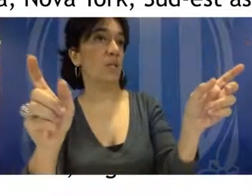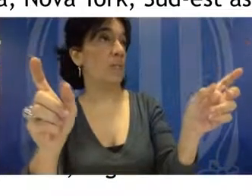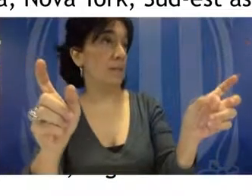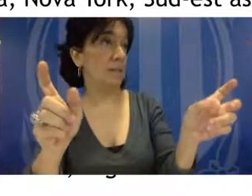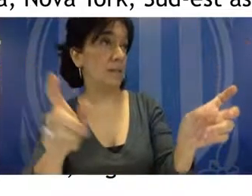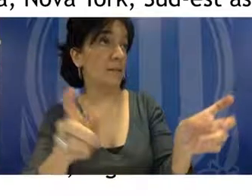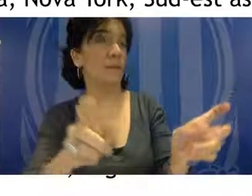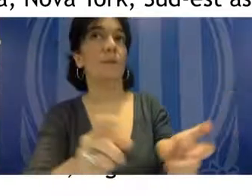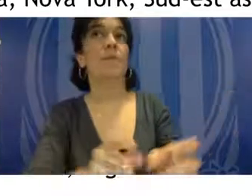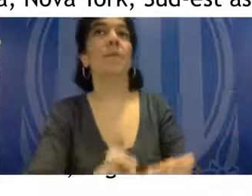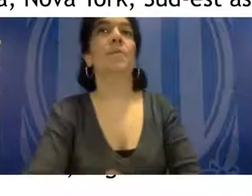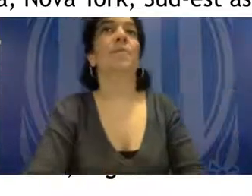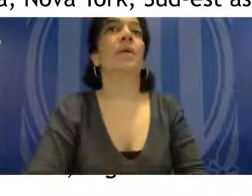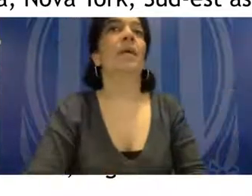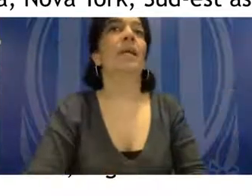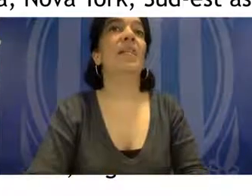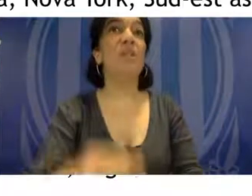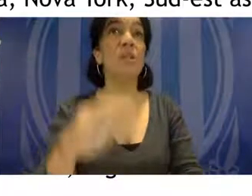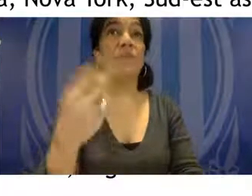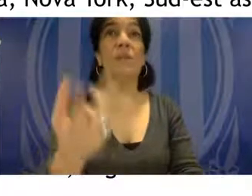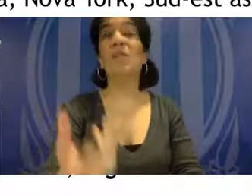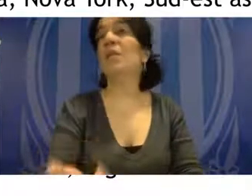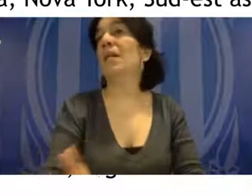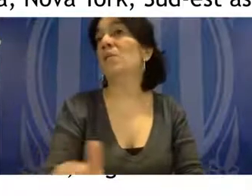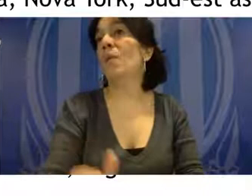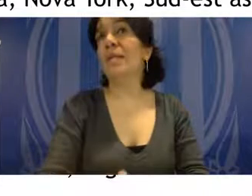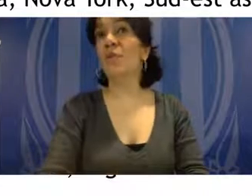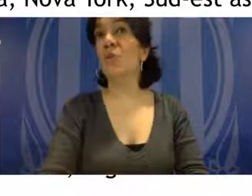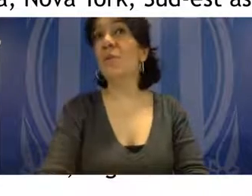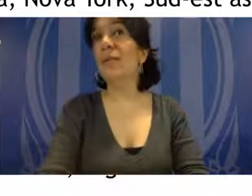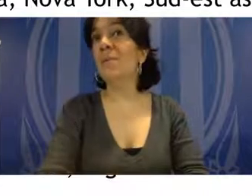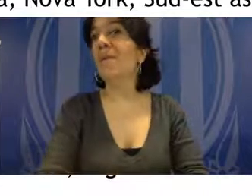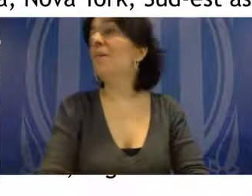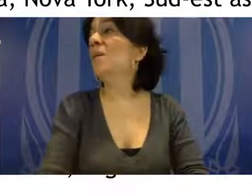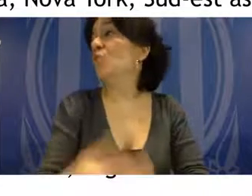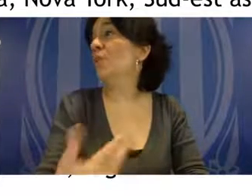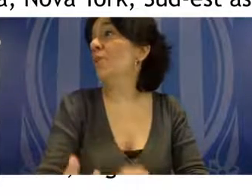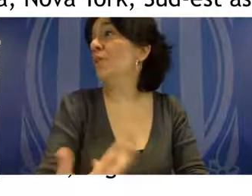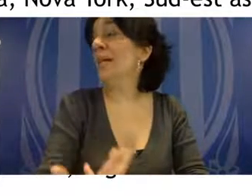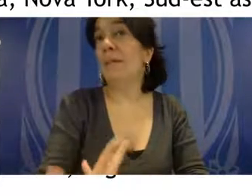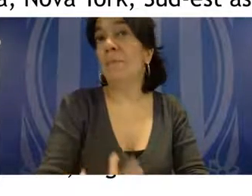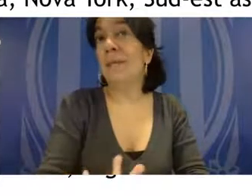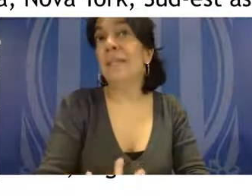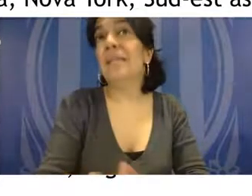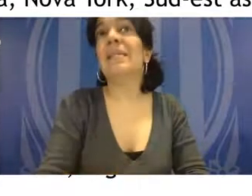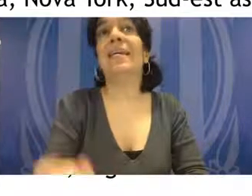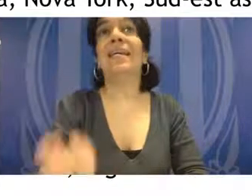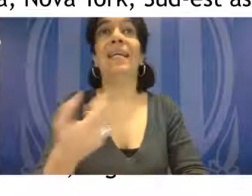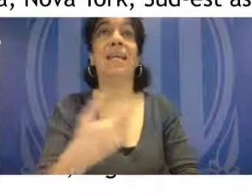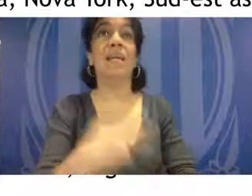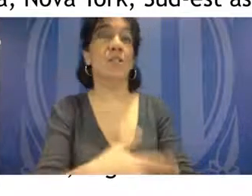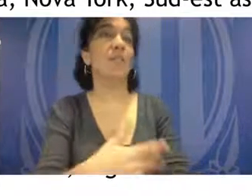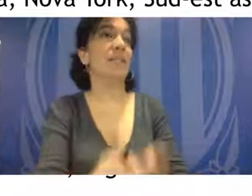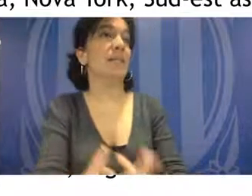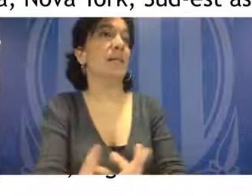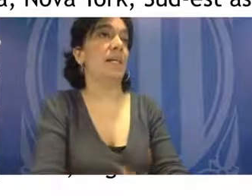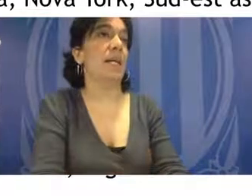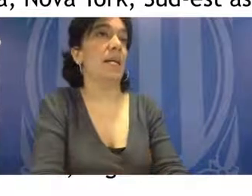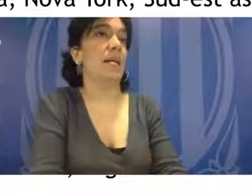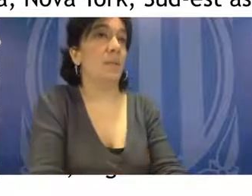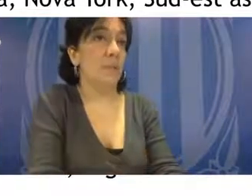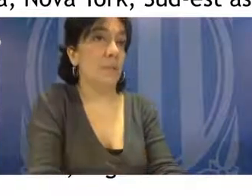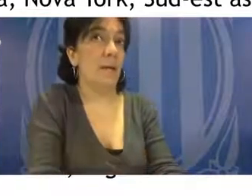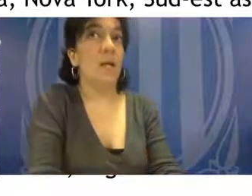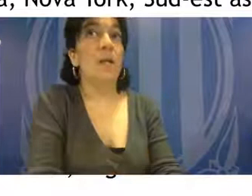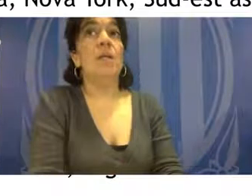totes les pàgines. Les fonts d'informació de les quals ens nodrim són de totes les empreses que tenen relació amb l'Agència Catalana